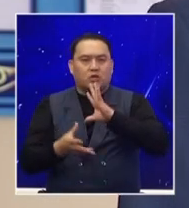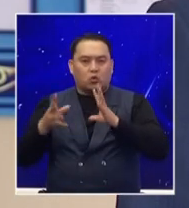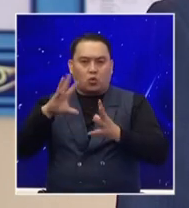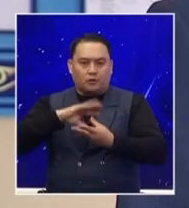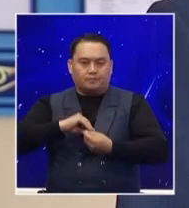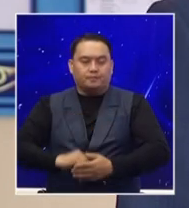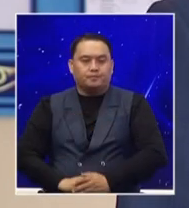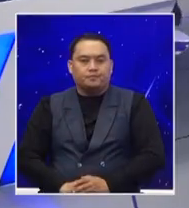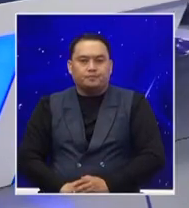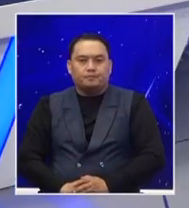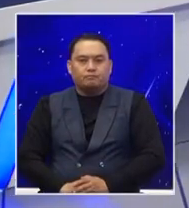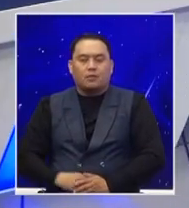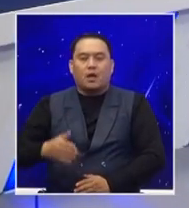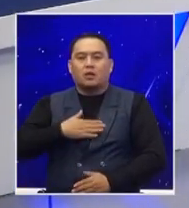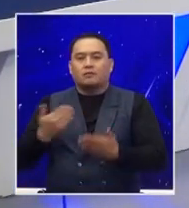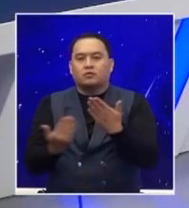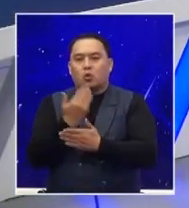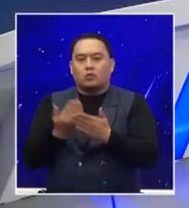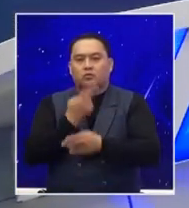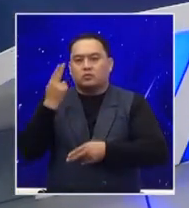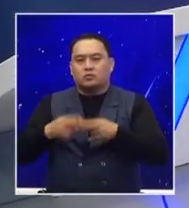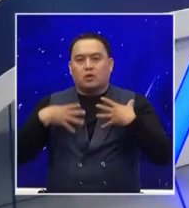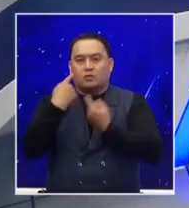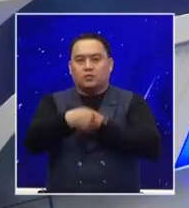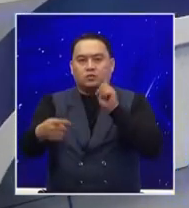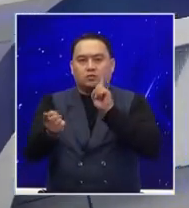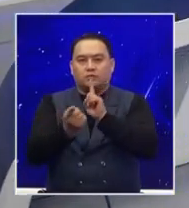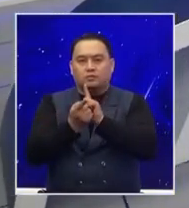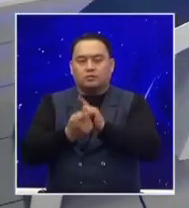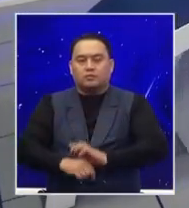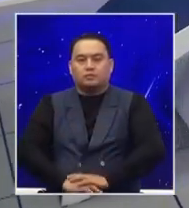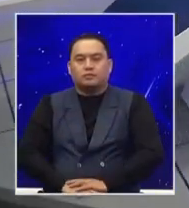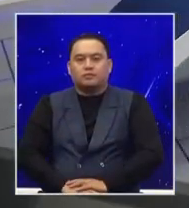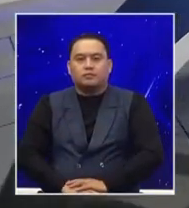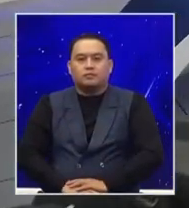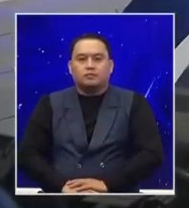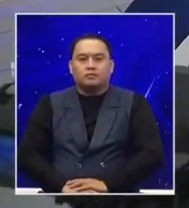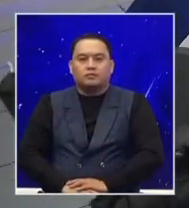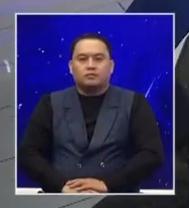Это были все новости к этому часу. Благодарю за внимание. До свидания.